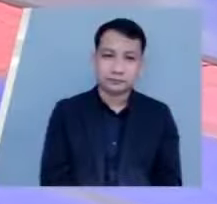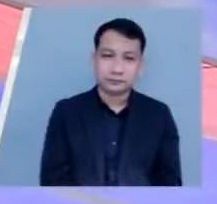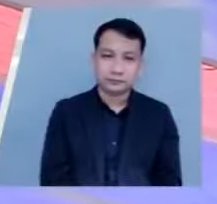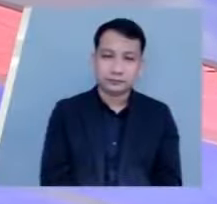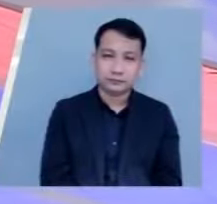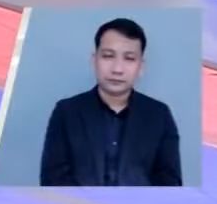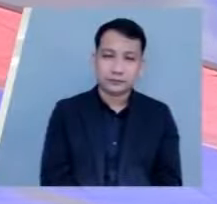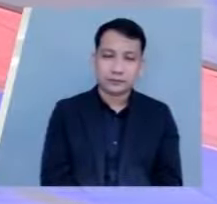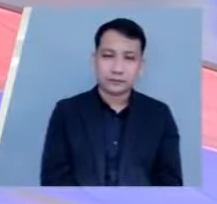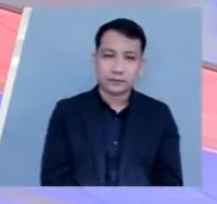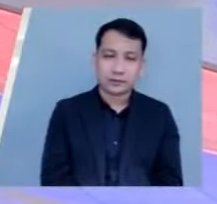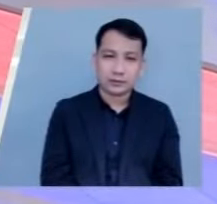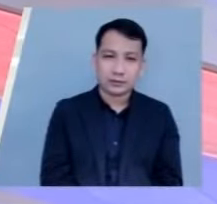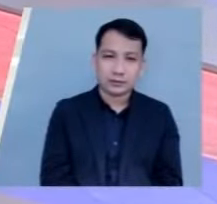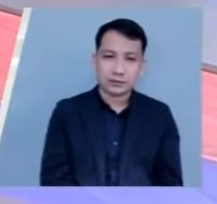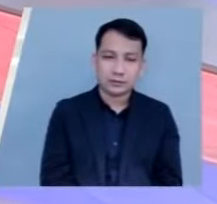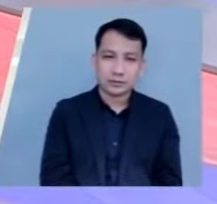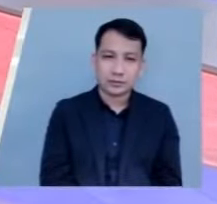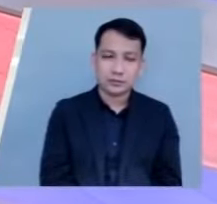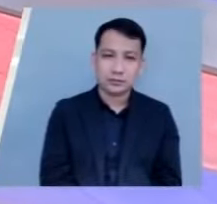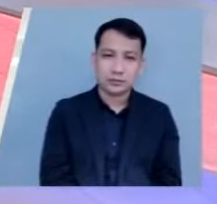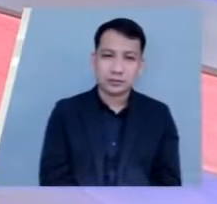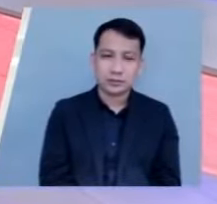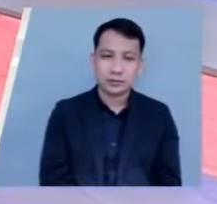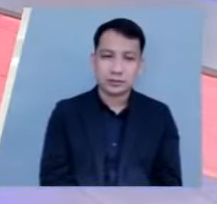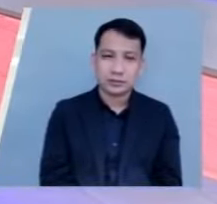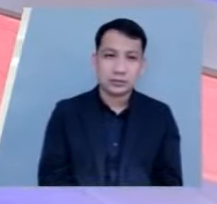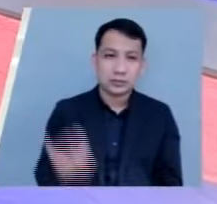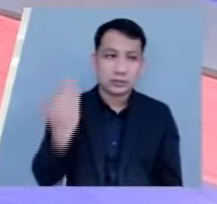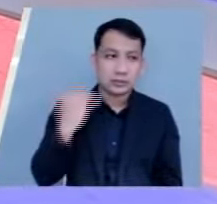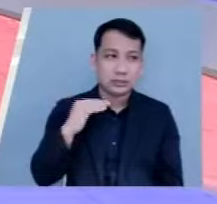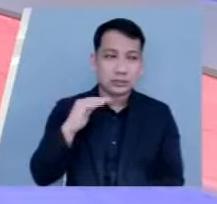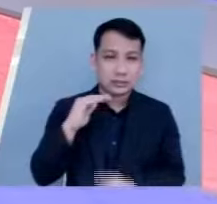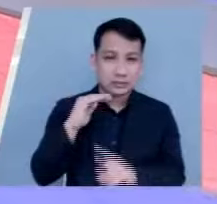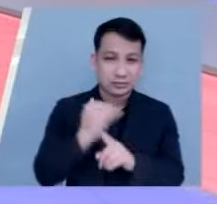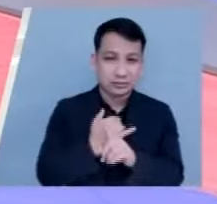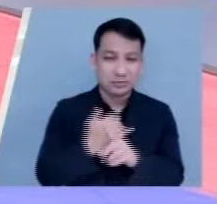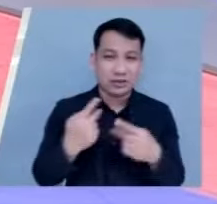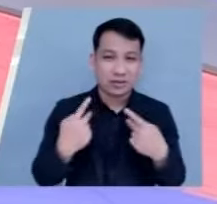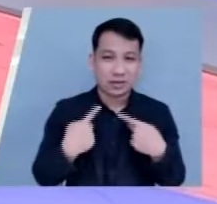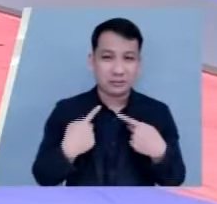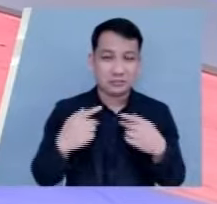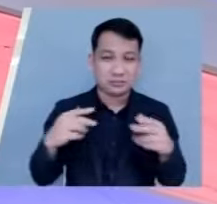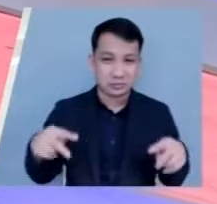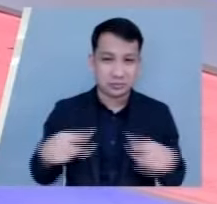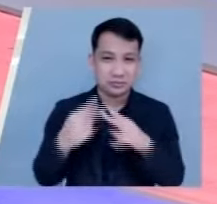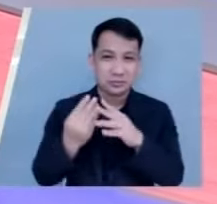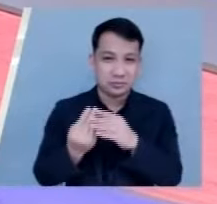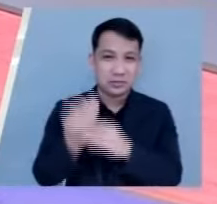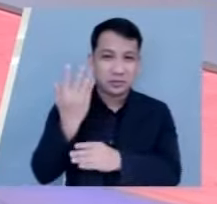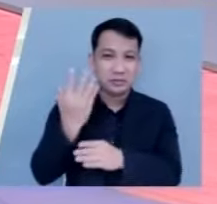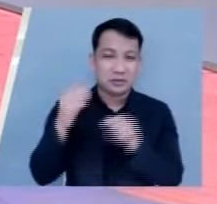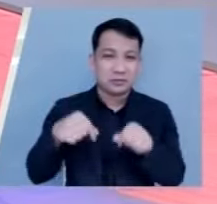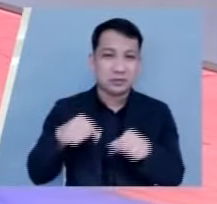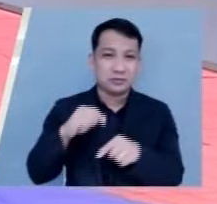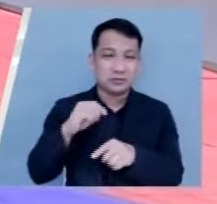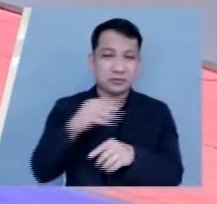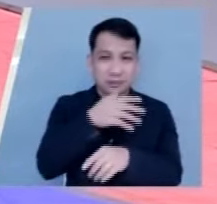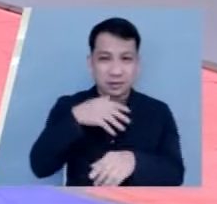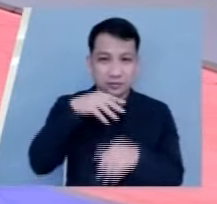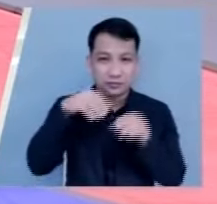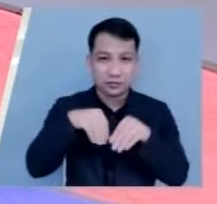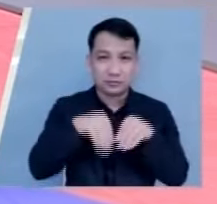Bumabangon pa lang sa pagputok ng bulkan Canloon noong Hunyo, pero eto't apektado na naman ang mga magsasaka sa Canloon City,